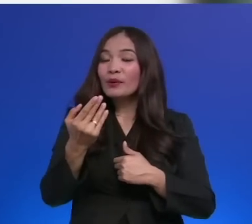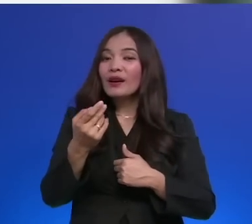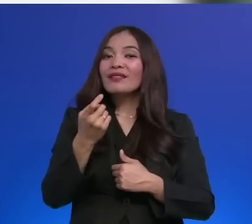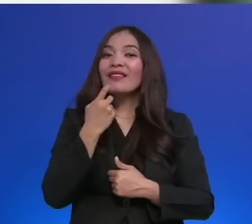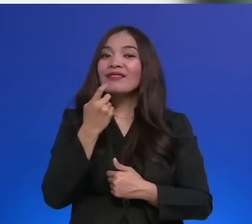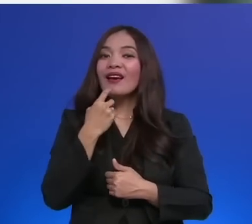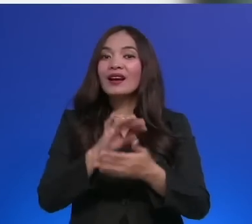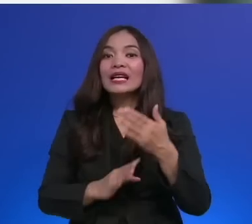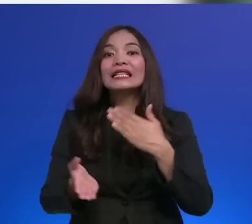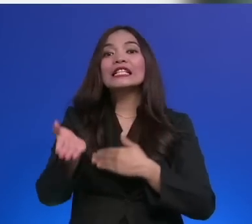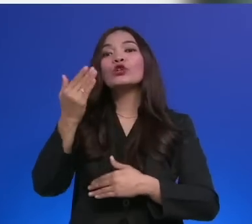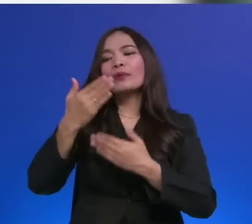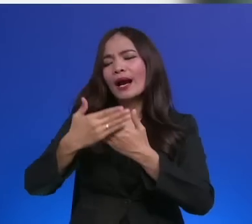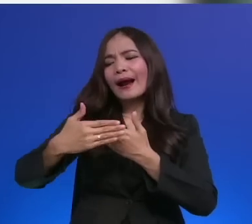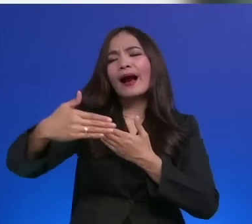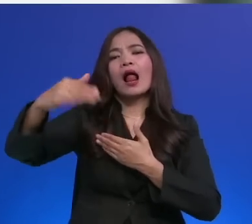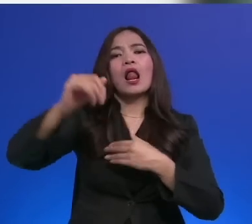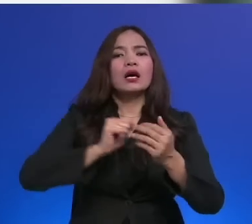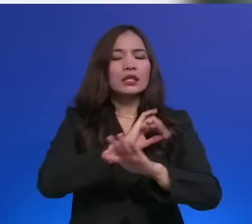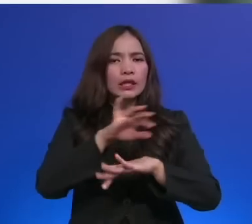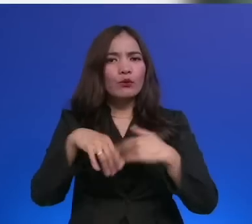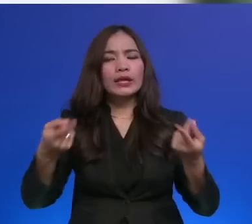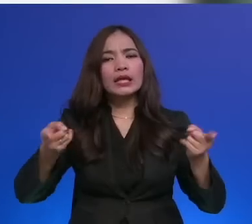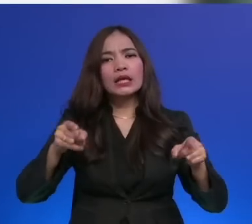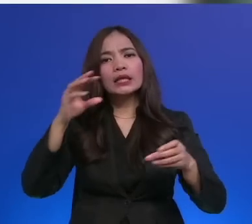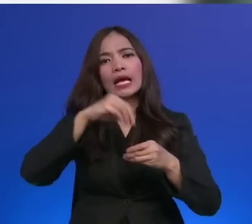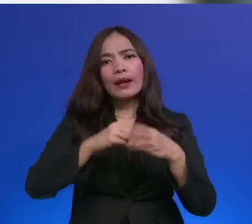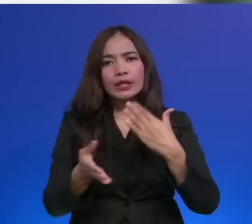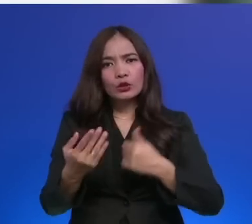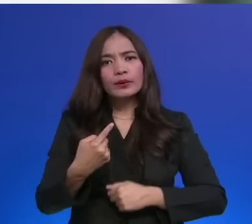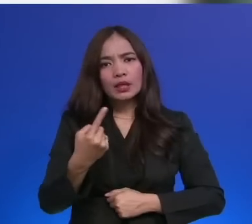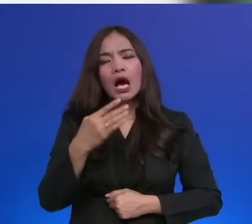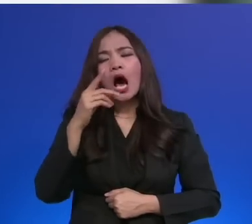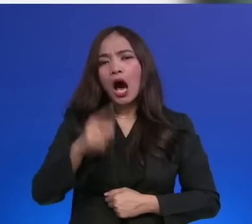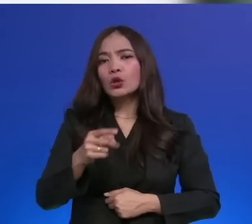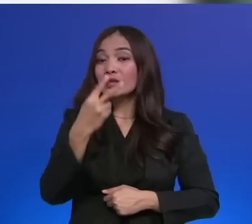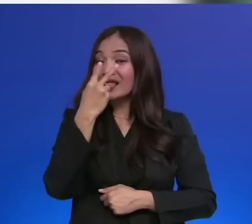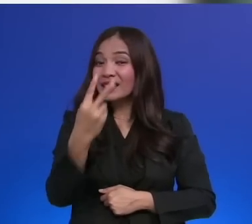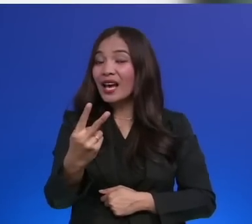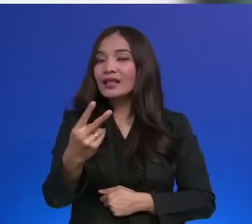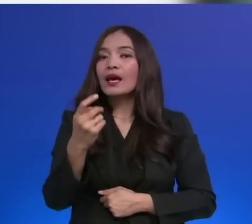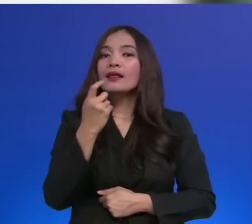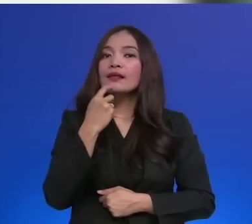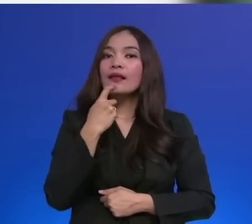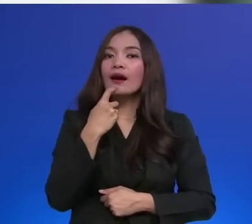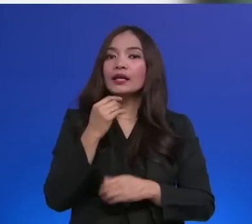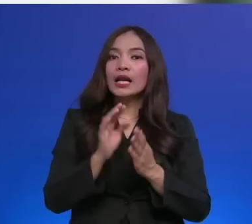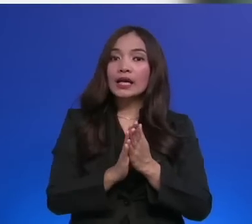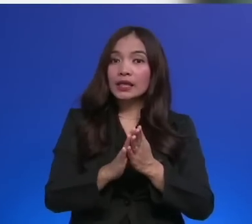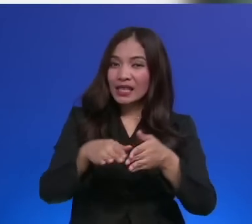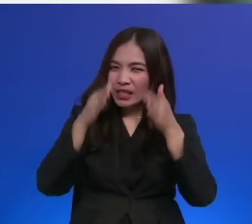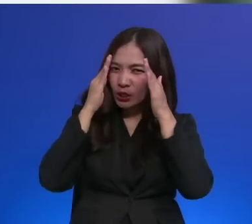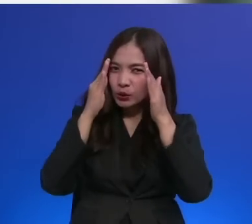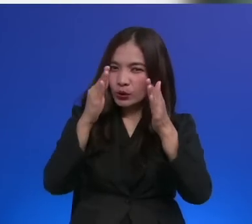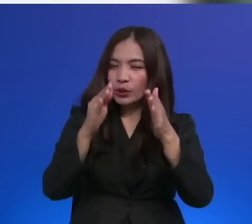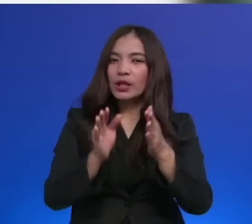kekekalan. Semua hal yang terjadi harus kita pandang dari sudut kekekalan.